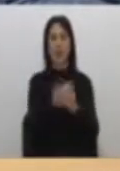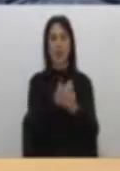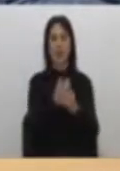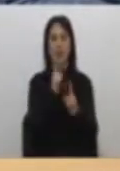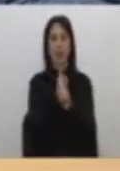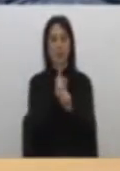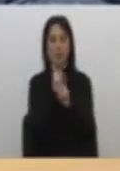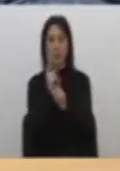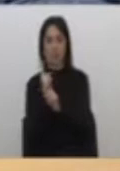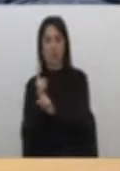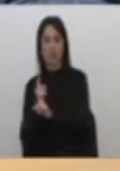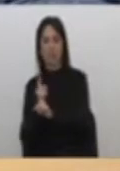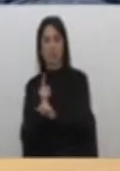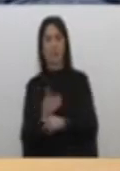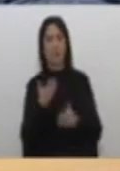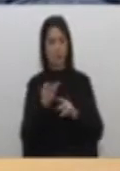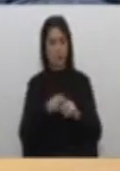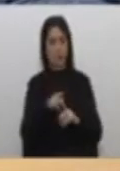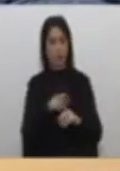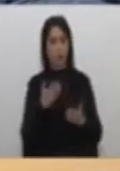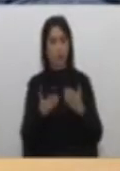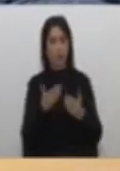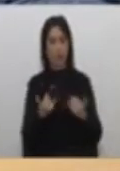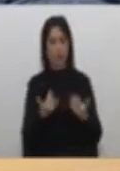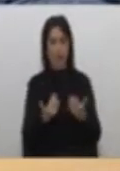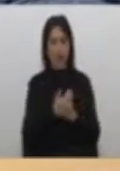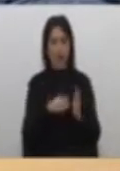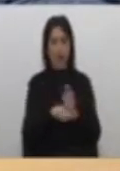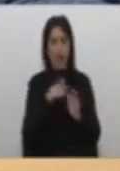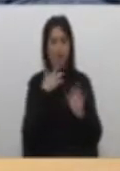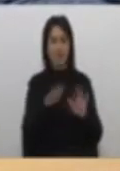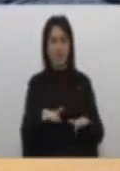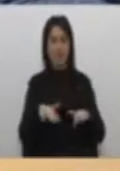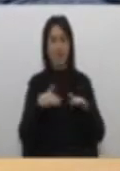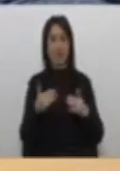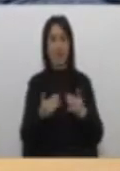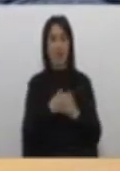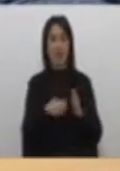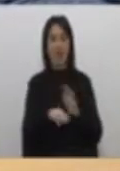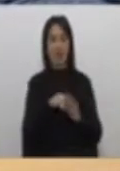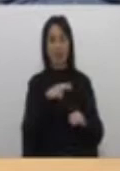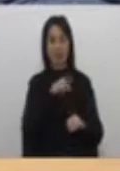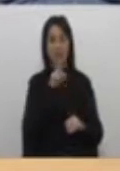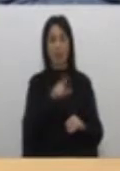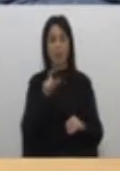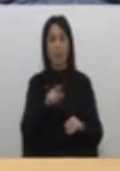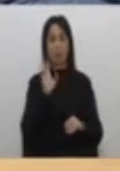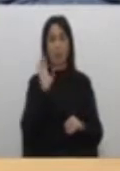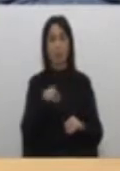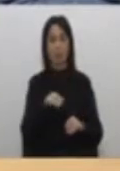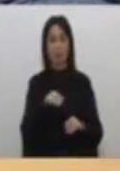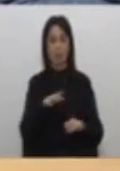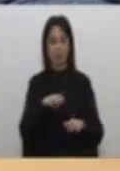და მოადგილეები. ალბათ იმიტომ, რომ ალბათ ახლა დარჩეული საკრებულოს ახლა დარჩეული დეპუტატები უბრალოდ